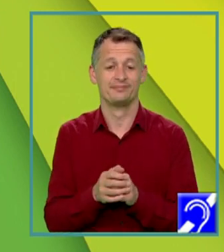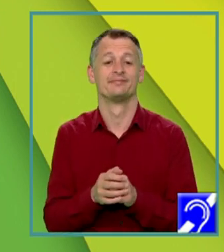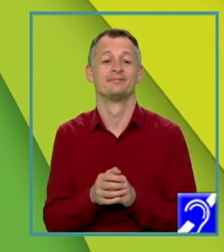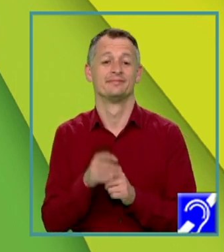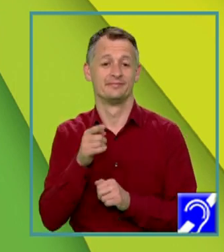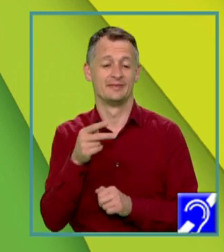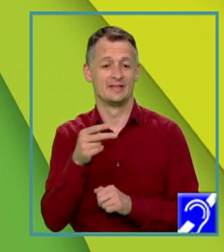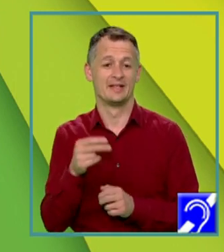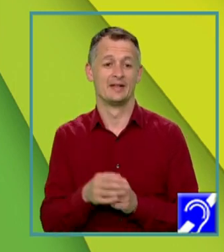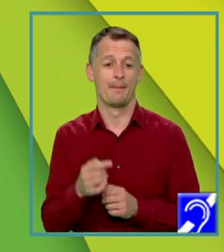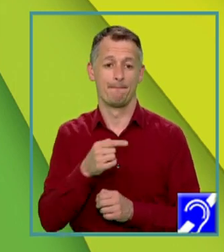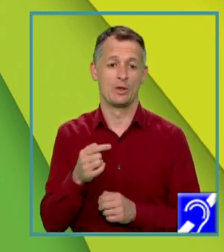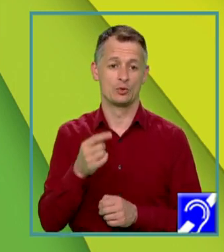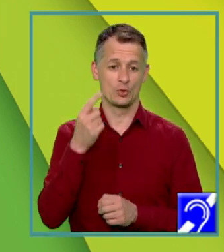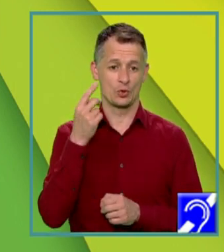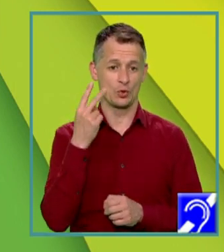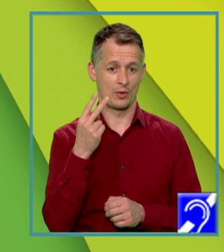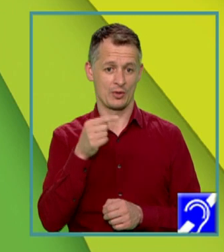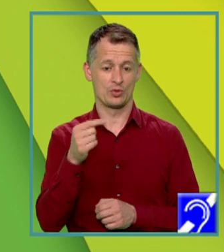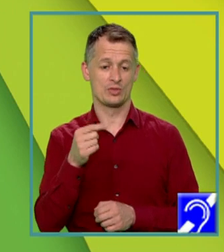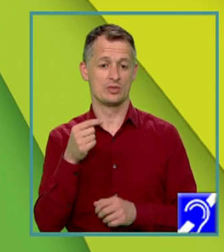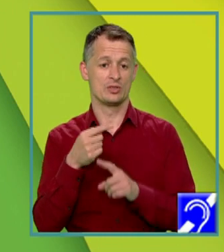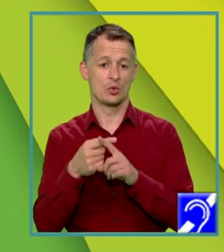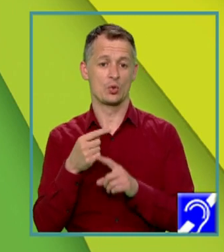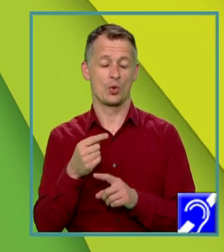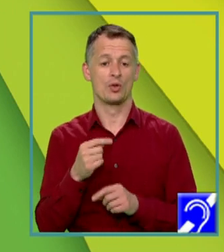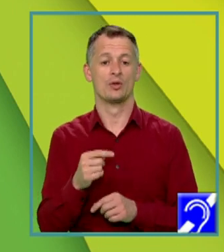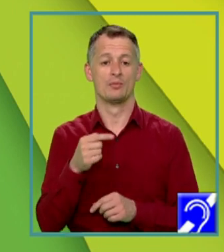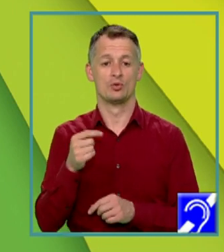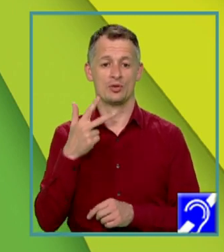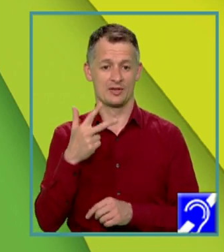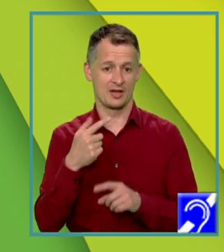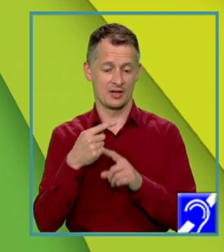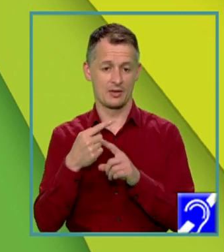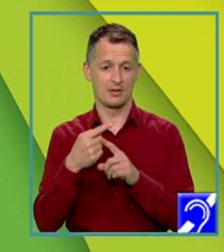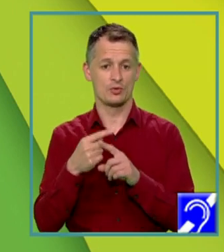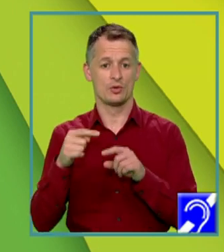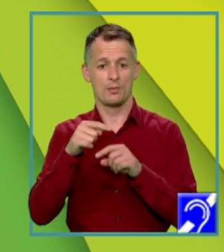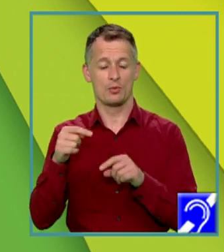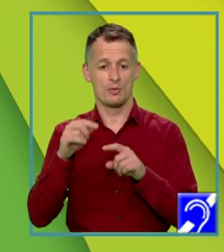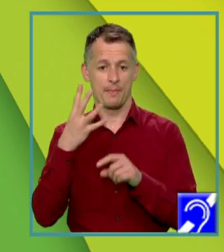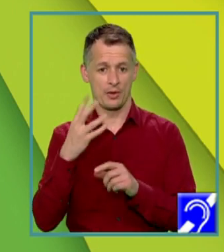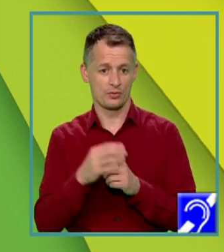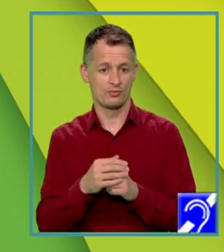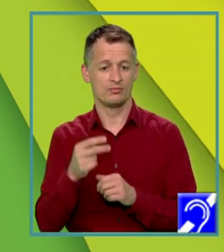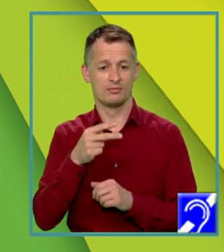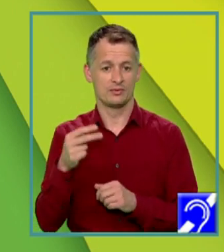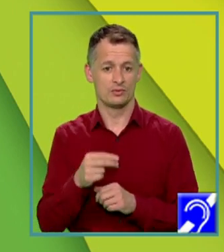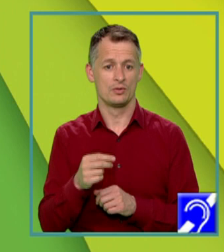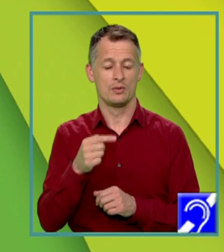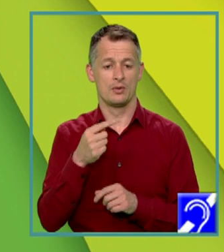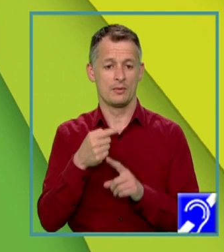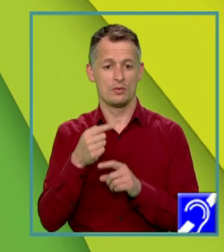egal cu minus 2 înmulțit cu 2 minus 3 înmulțit cu minus patru egal cu minus